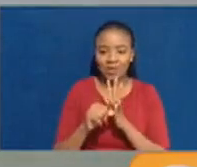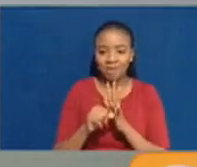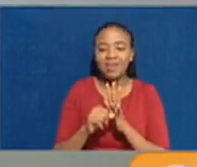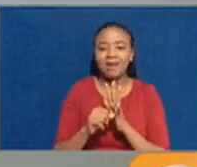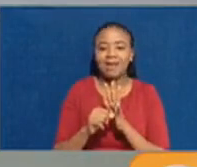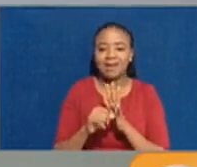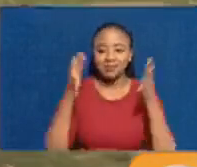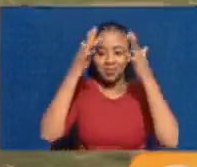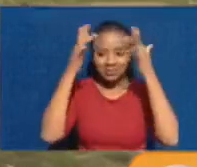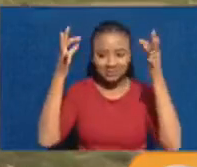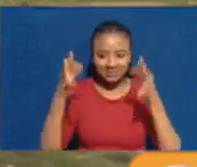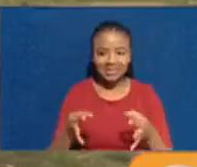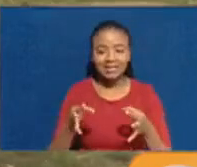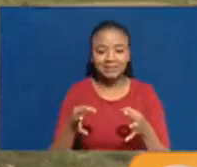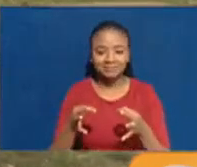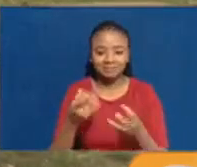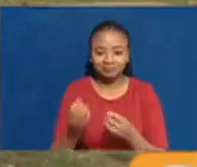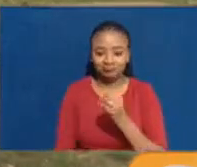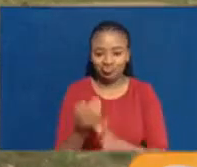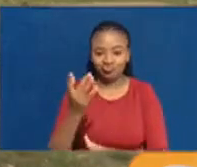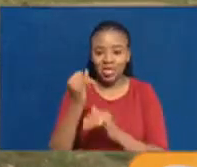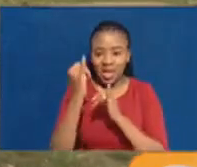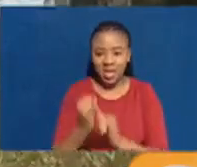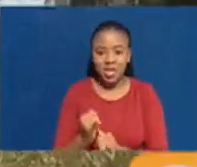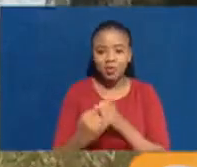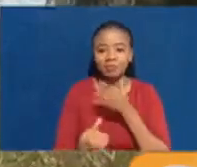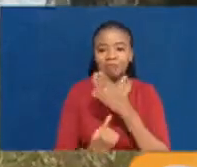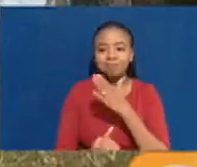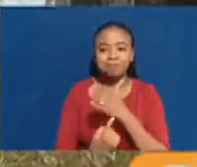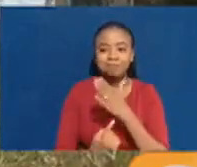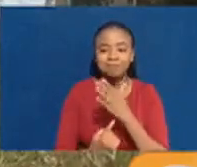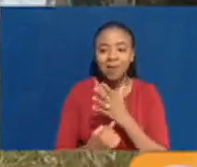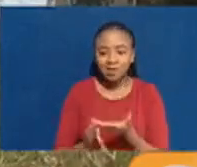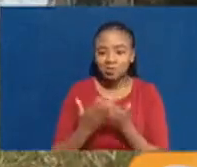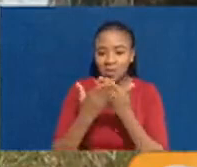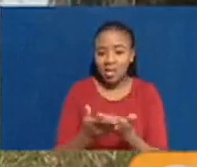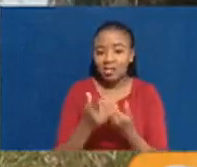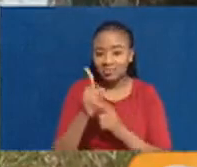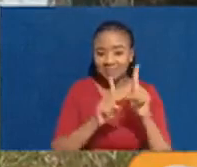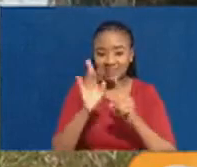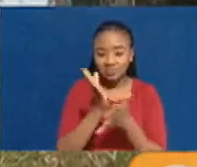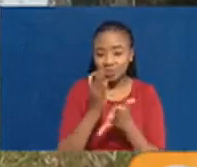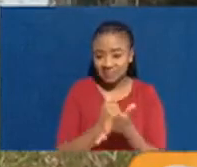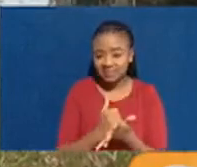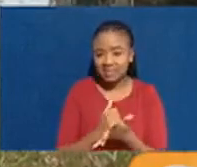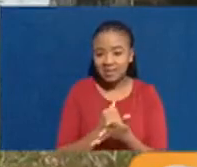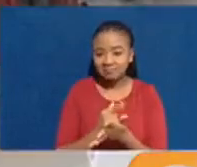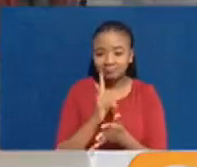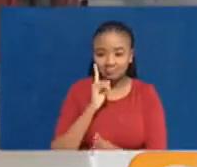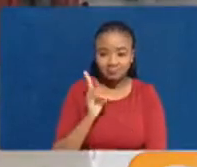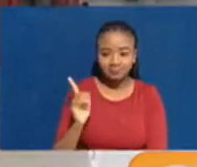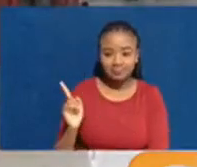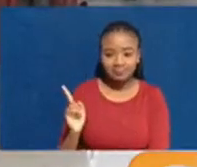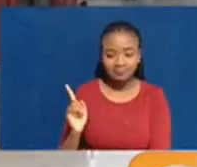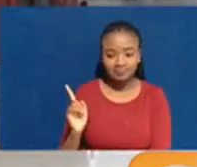kaa. Hata hivyo, ubunifu ambao huenda ukaleta natija katika sekta ya uchukuzi umewasili pwani, eneo